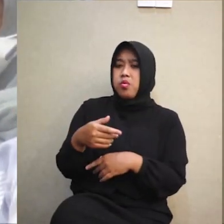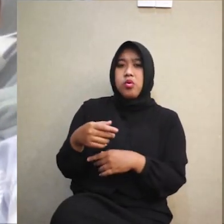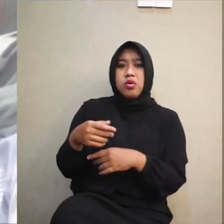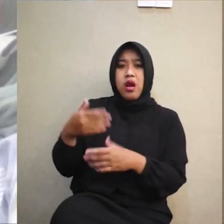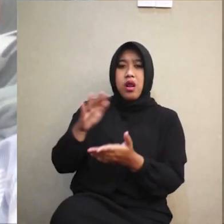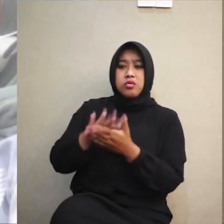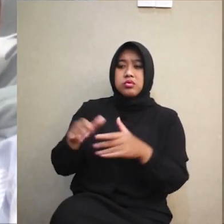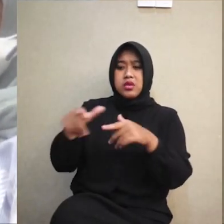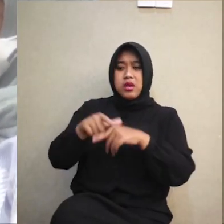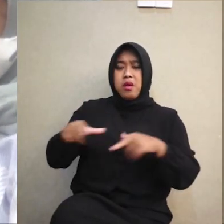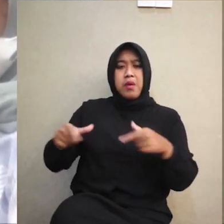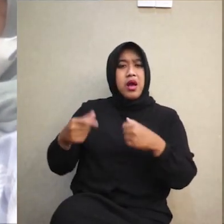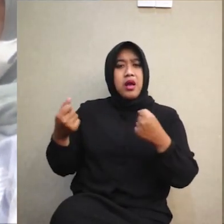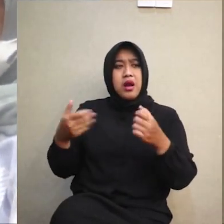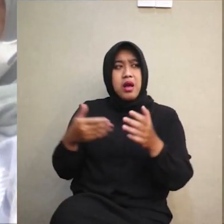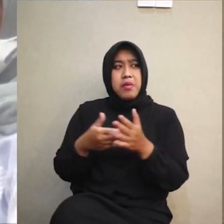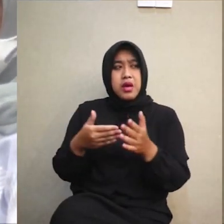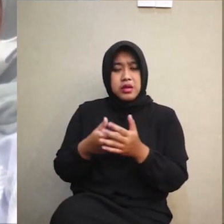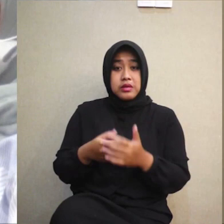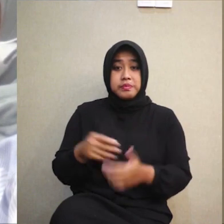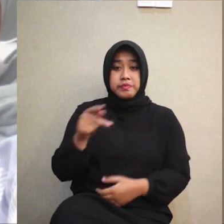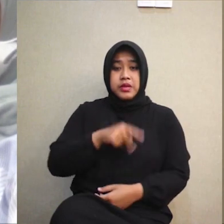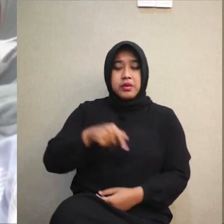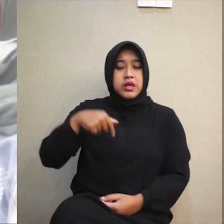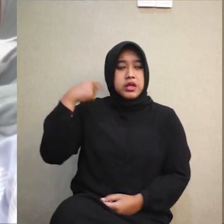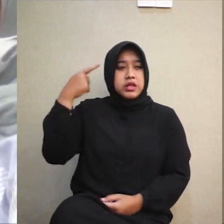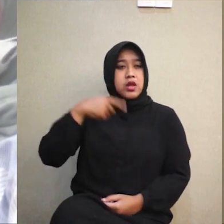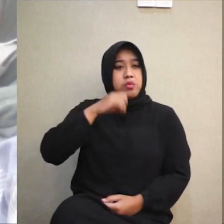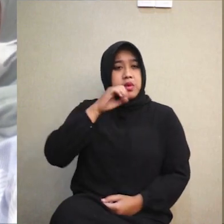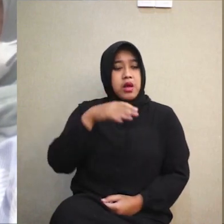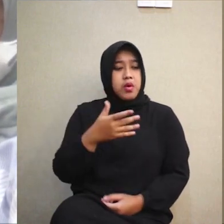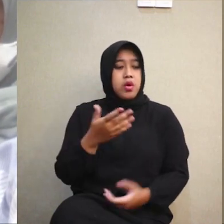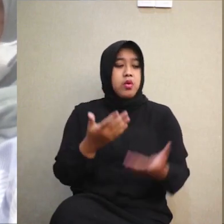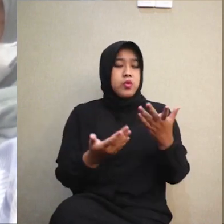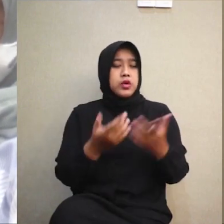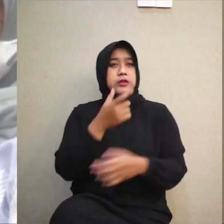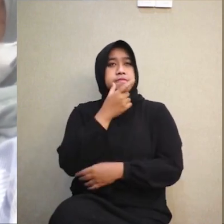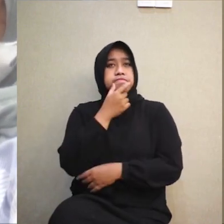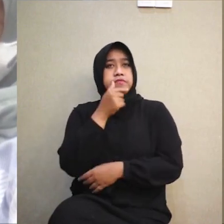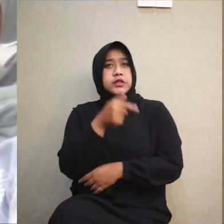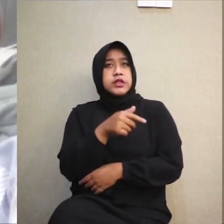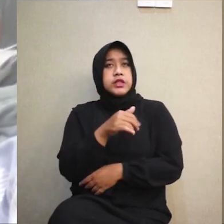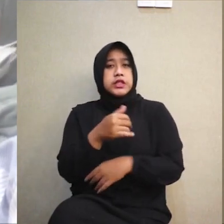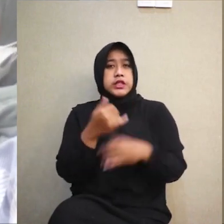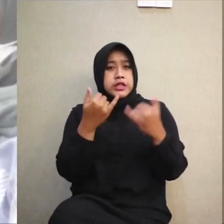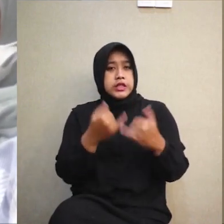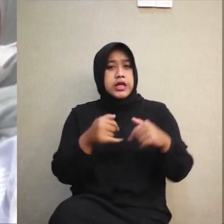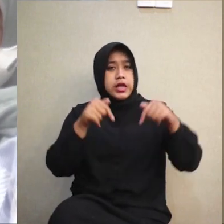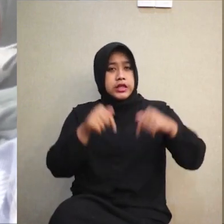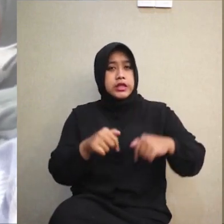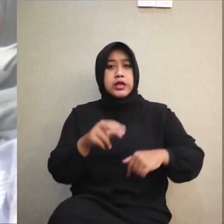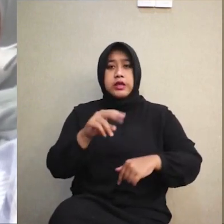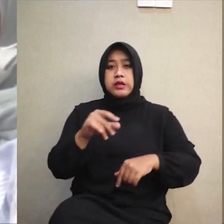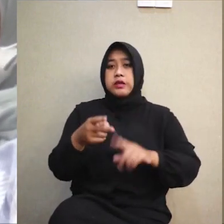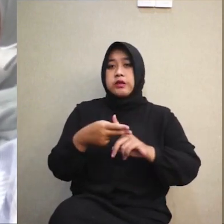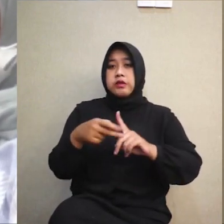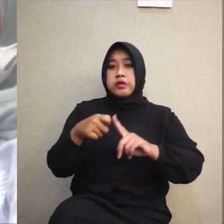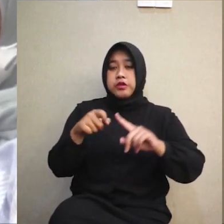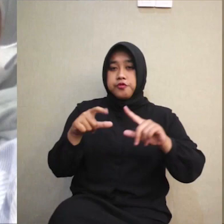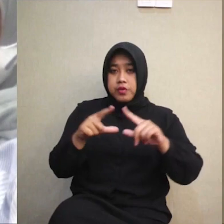ya kami ini selalu mengatakan bahwa mungkin ini adalah saatnya Rifka dan beberapa